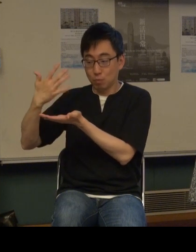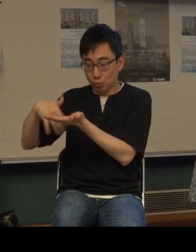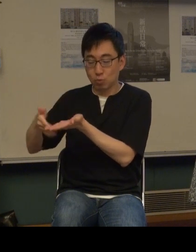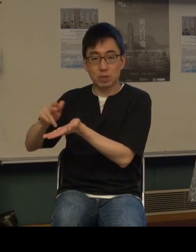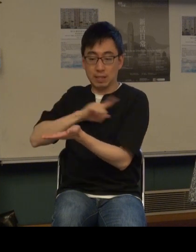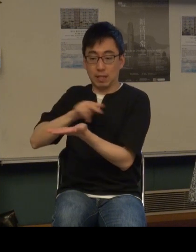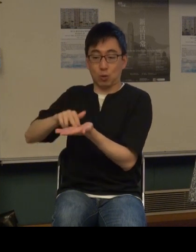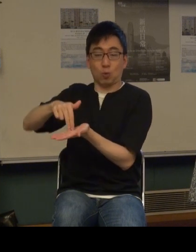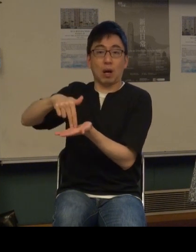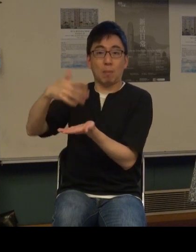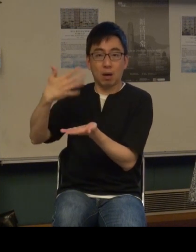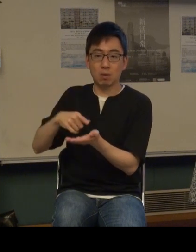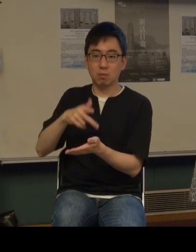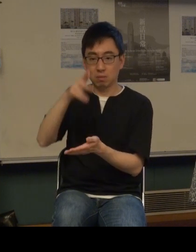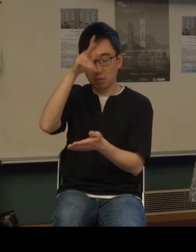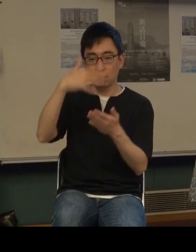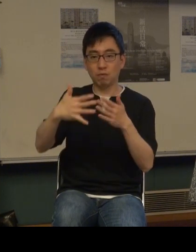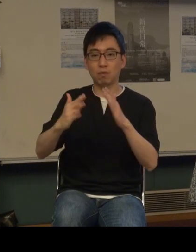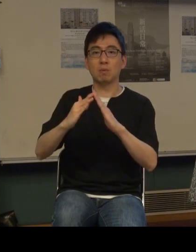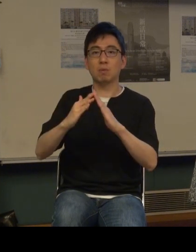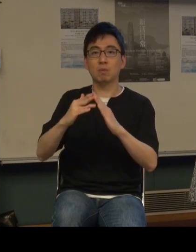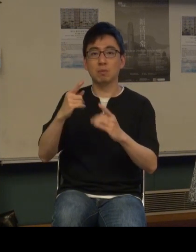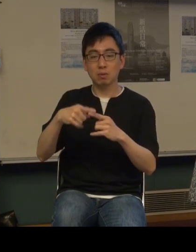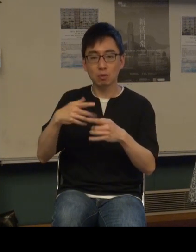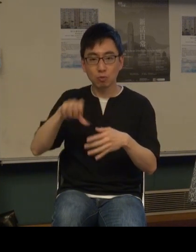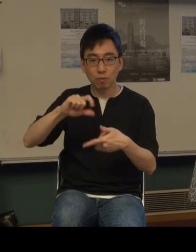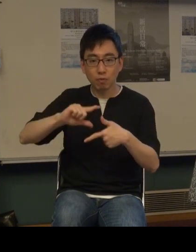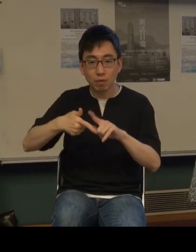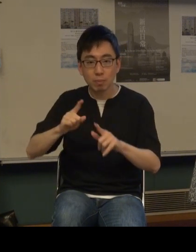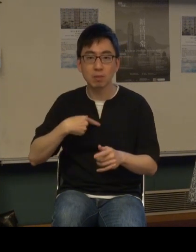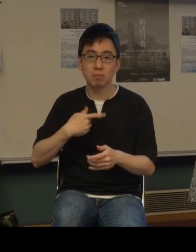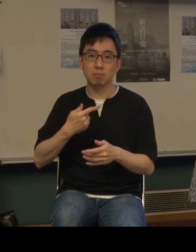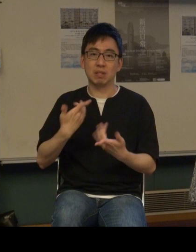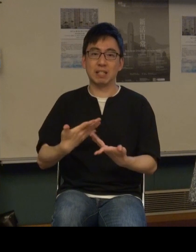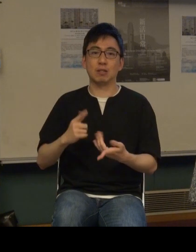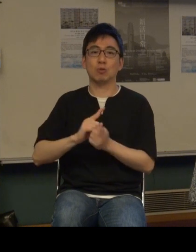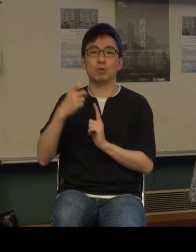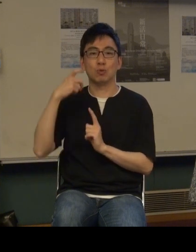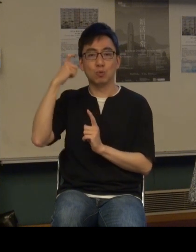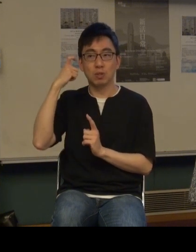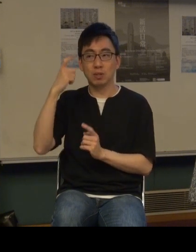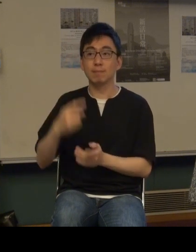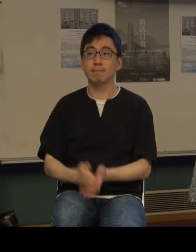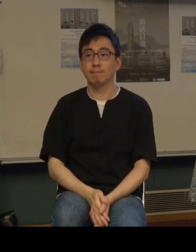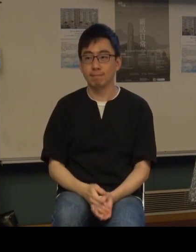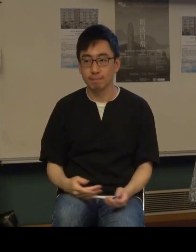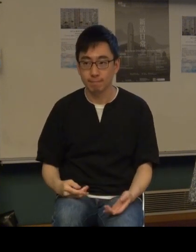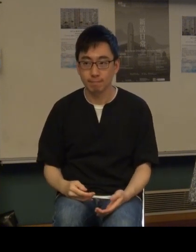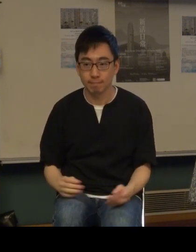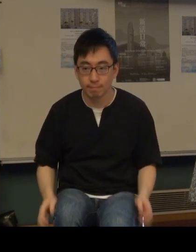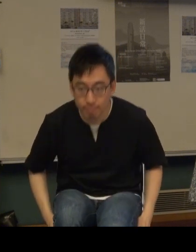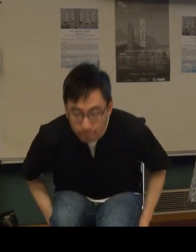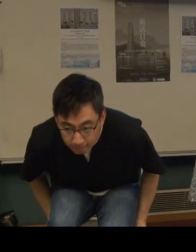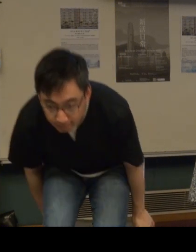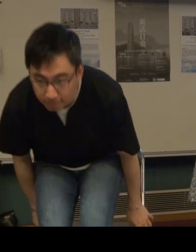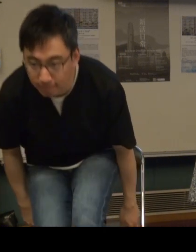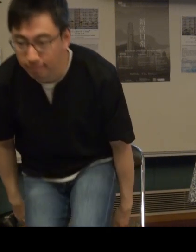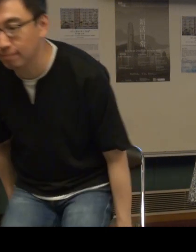政府的建築物呢都是會採用這個現代主義 的形式的。最顯著或